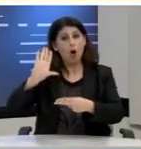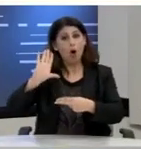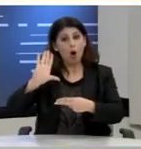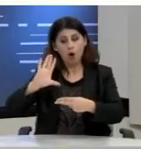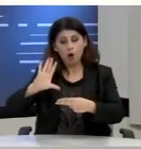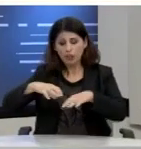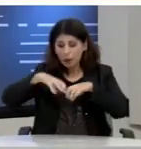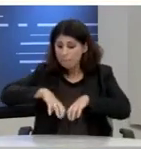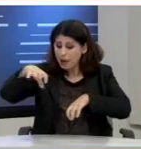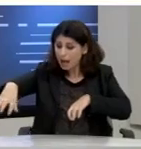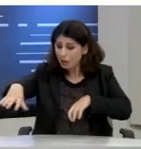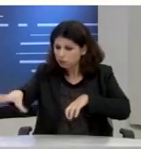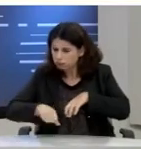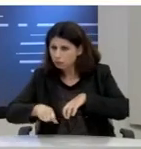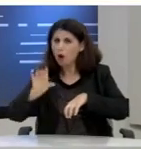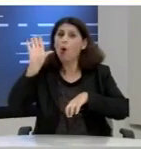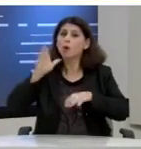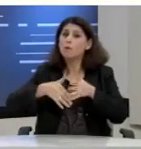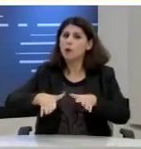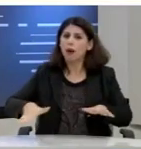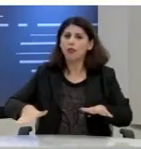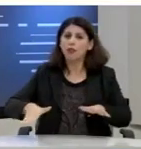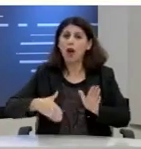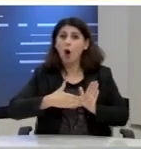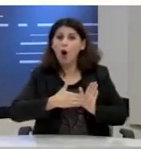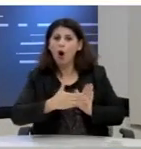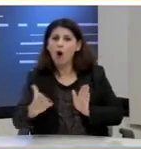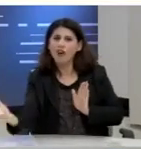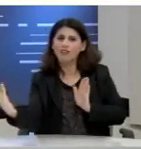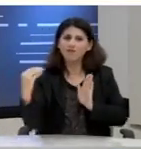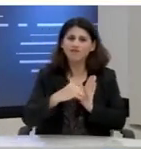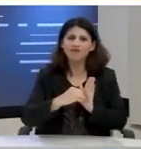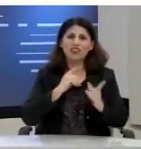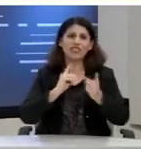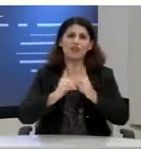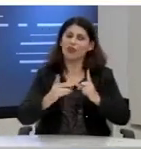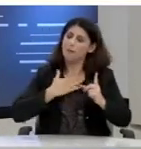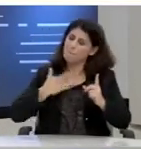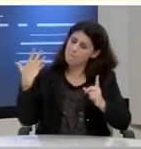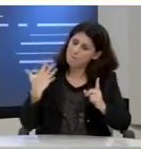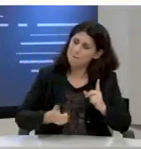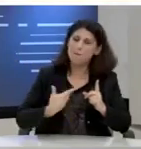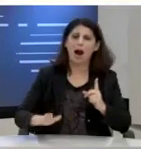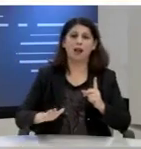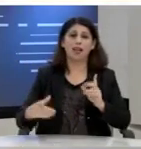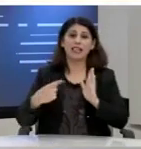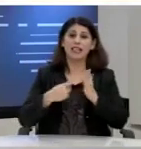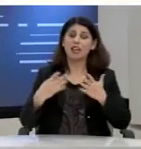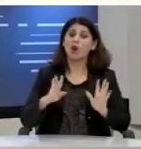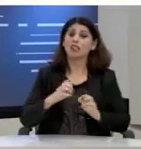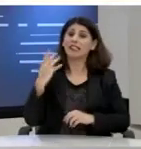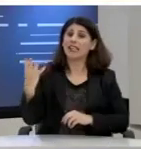εδαφικές διεκδικήσεις, όχι προπαγάνδα. Όλα αυτά βρίσκονται μέσα στη συμφωνία που έχουμε κάνει. Το 1994